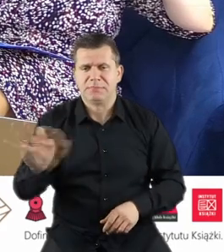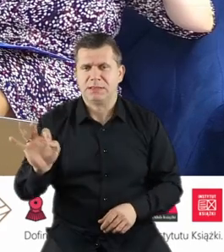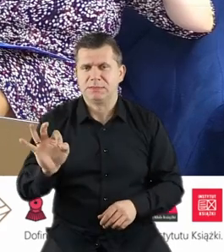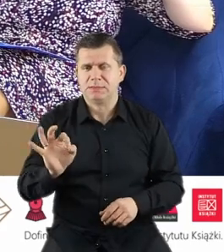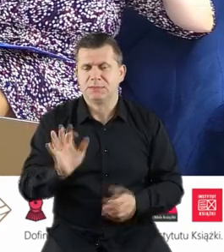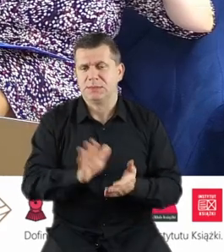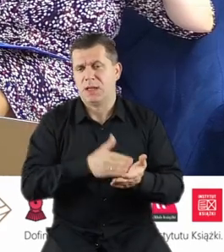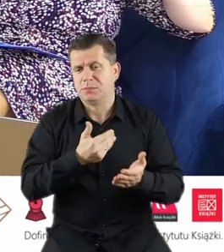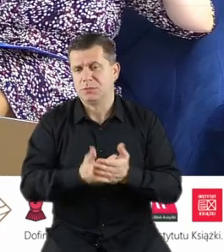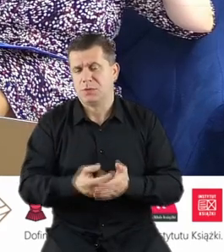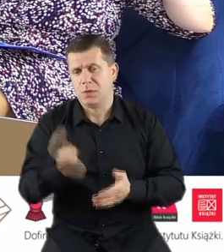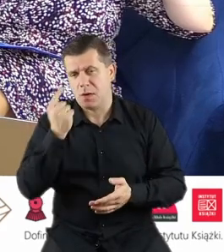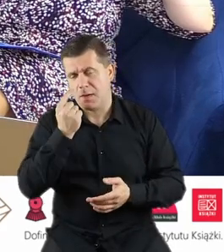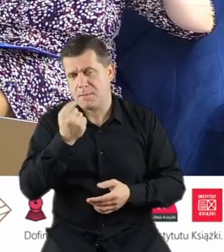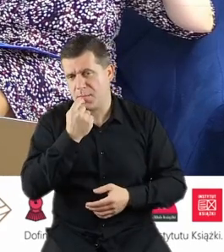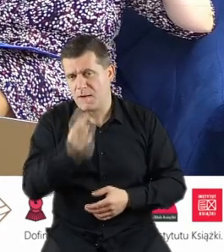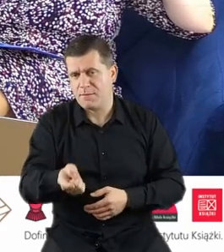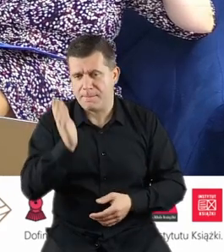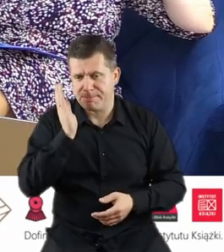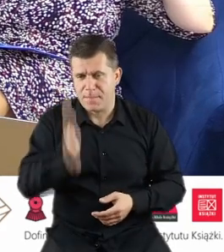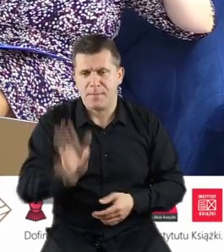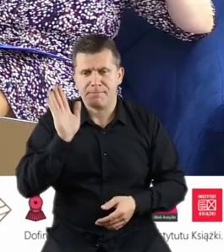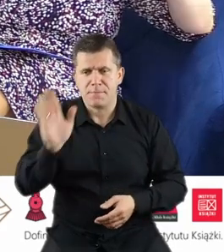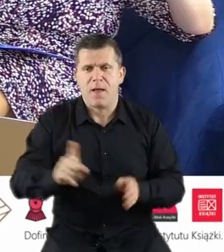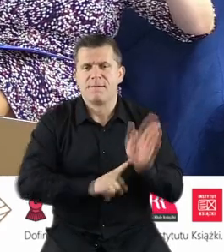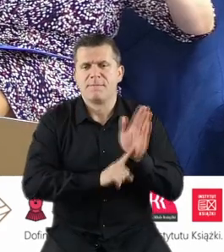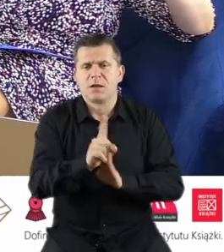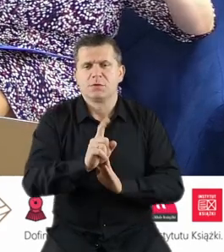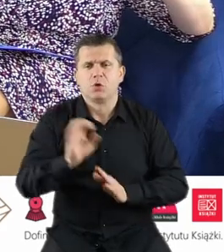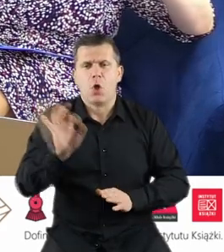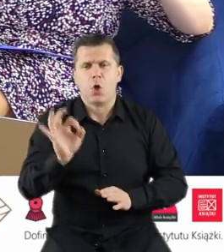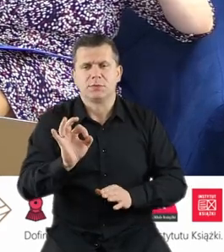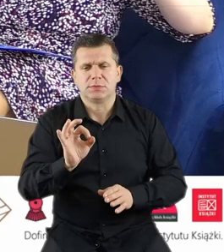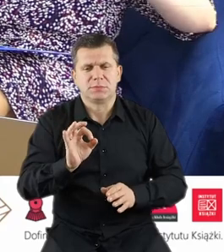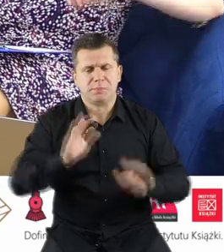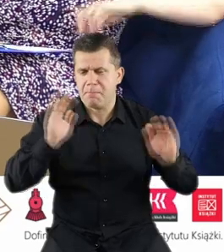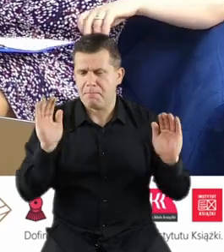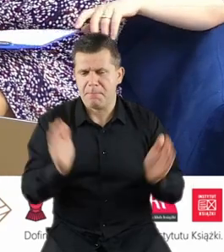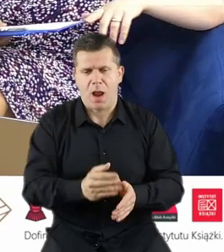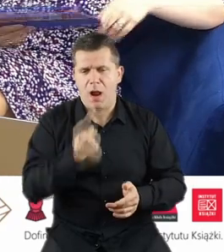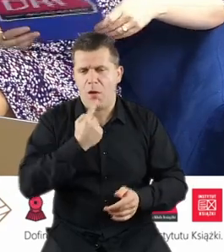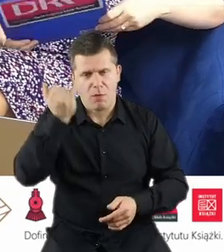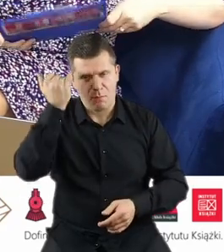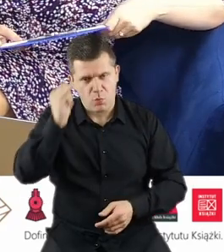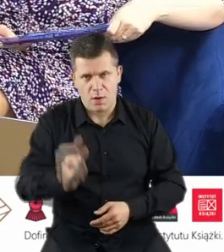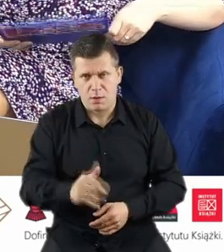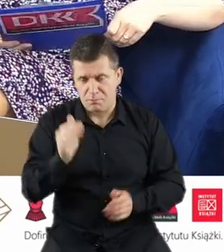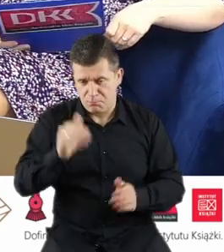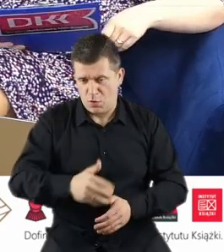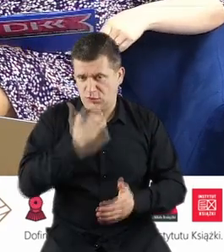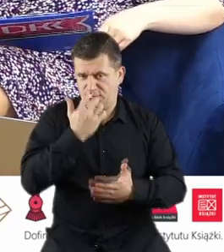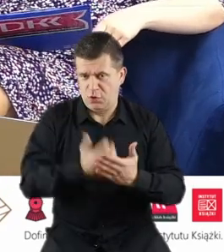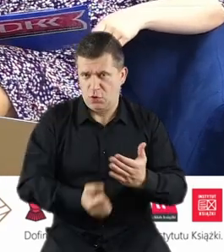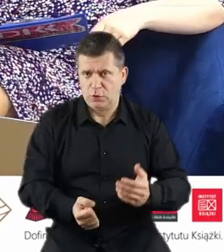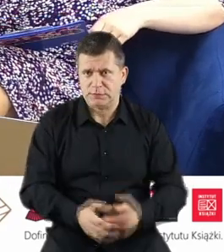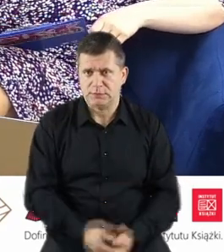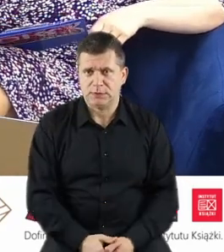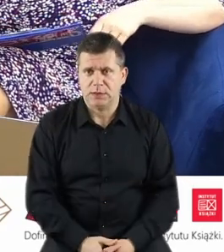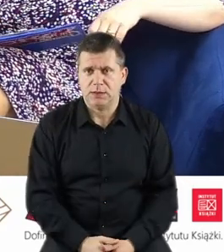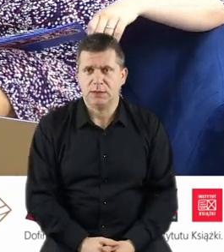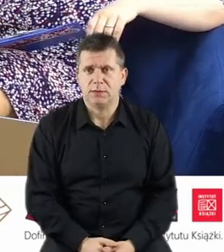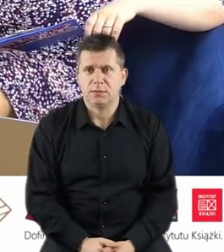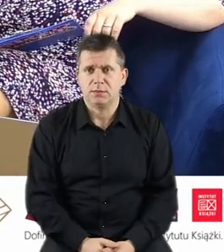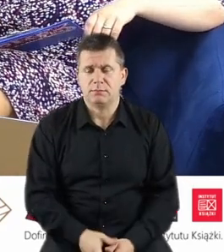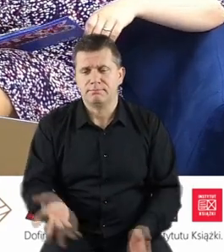powiedzmy będzie miała wysoki odsetek nieomylności, tak to nazwijmy. Może być wykorzystywana chociażby jako